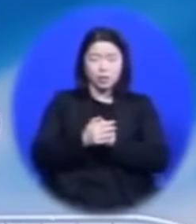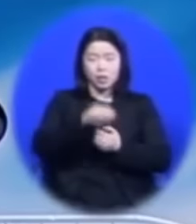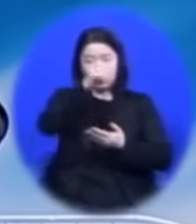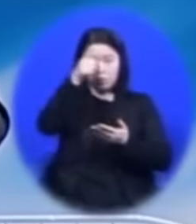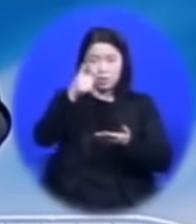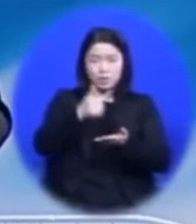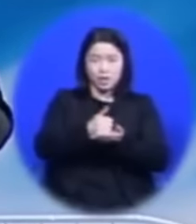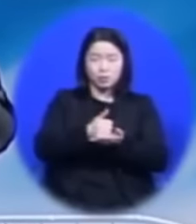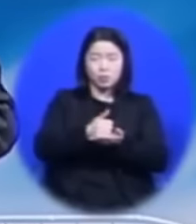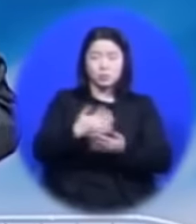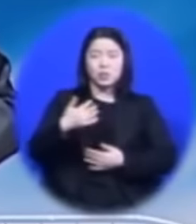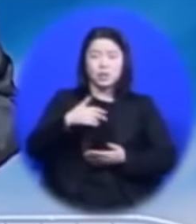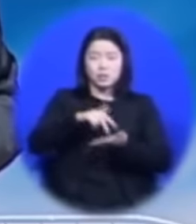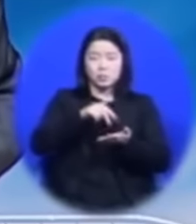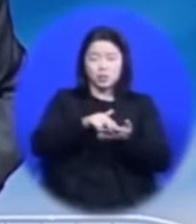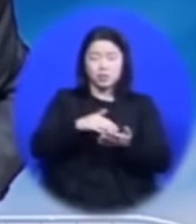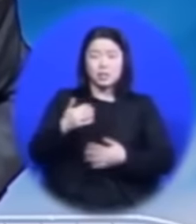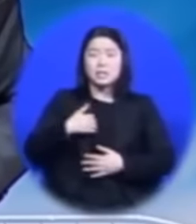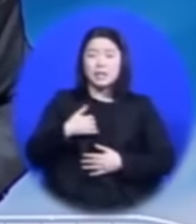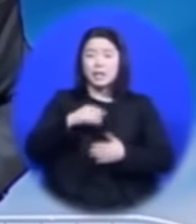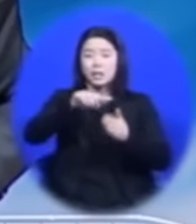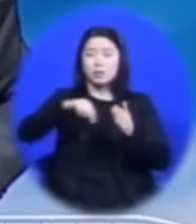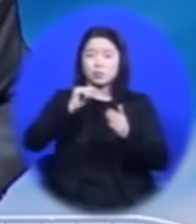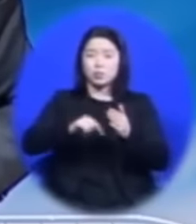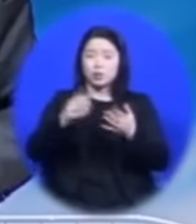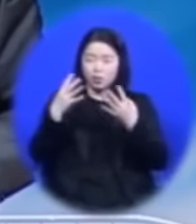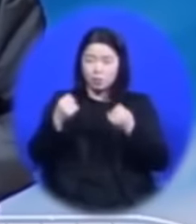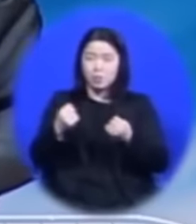제 속이 어떤지 얼마나 알고 싶으시겠어요?